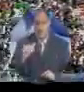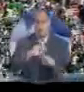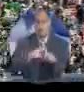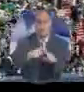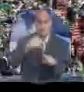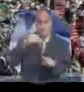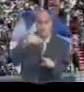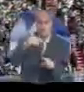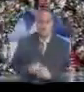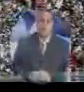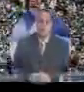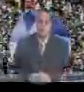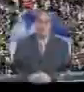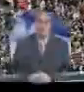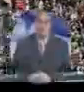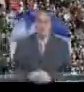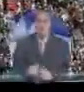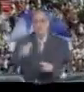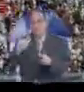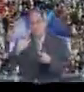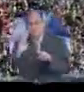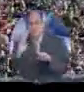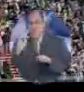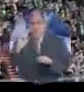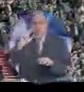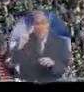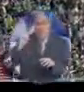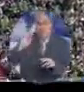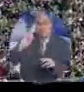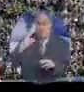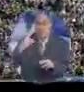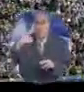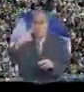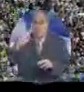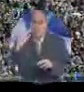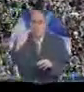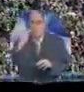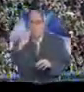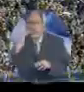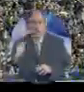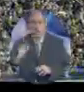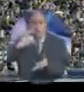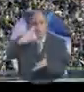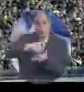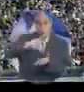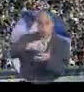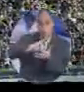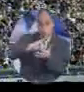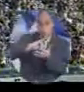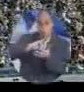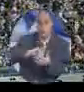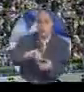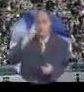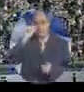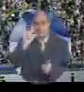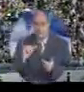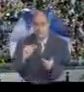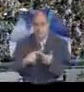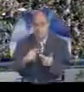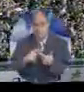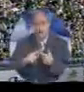الجهة اليسرى ستكون بين مصباح أو بالحاج، في وسط الميدان هناك الأحسن ويبدأ